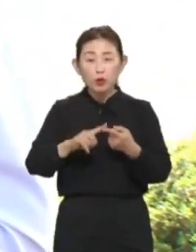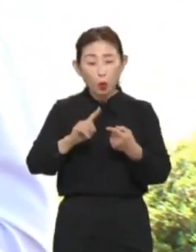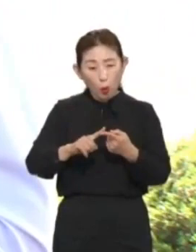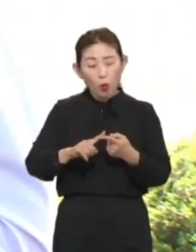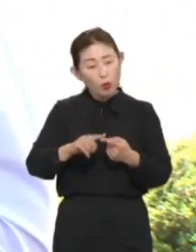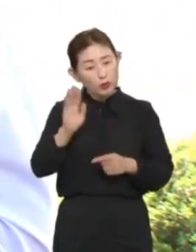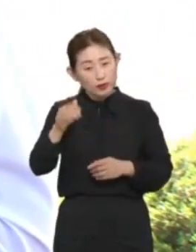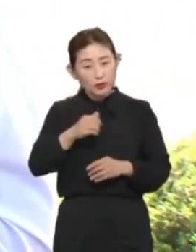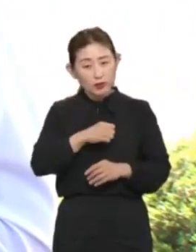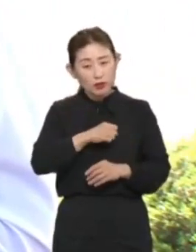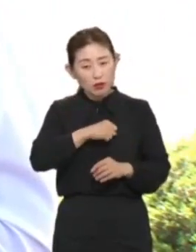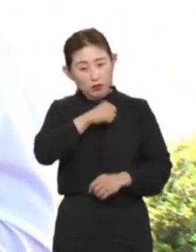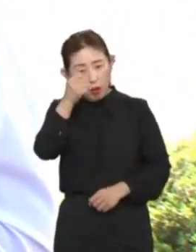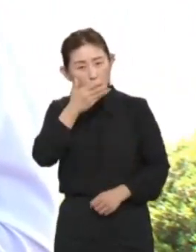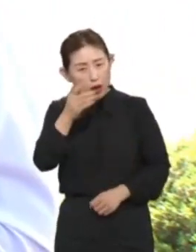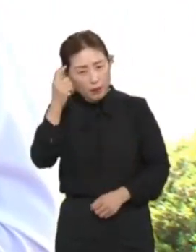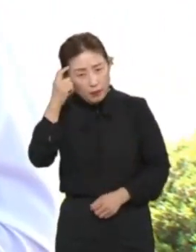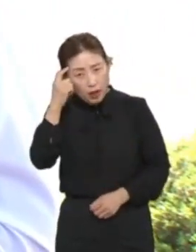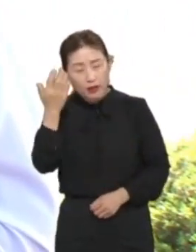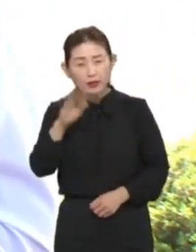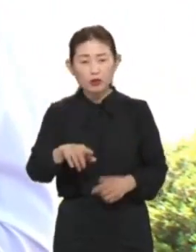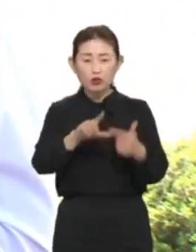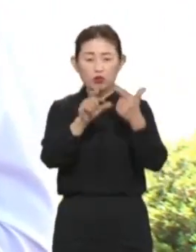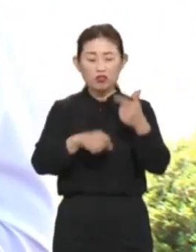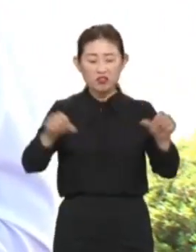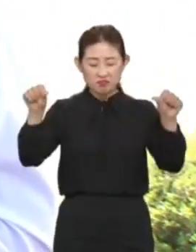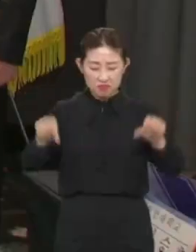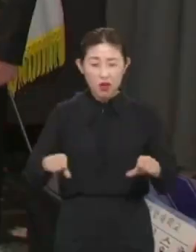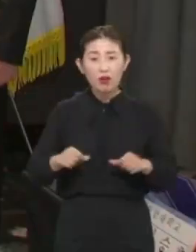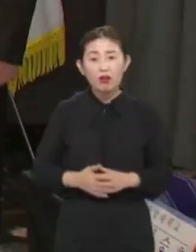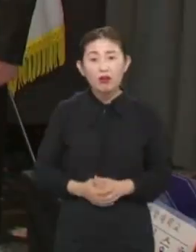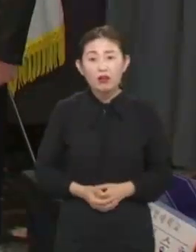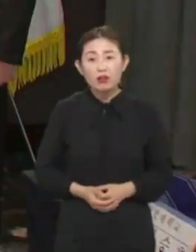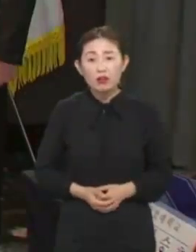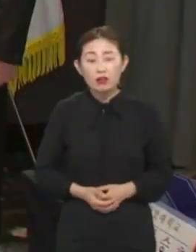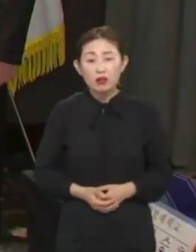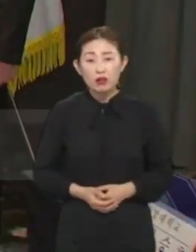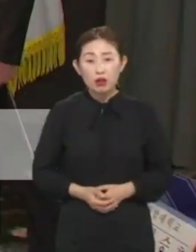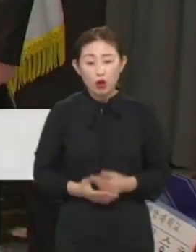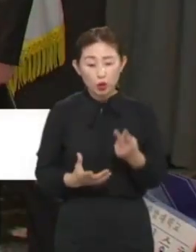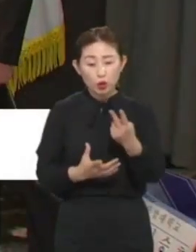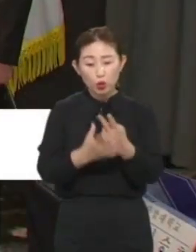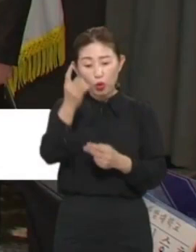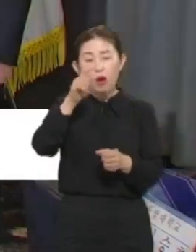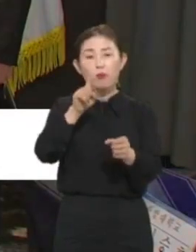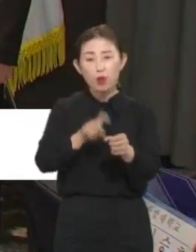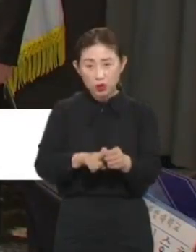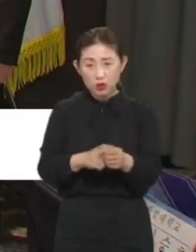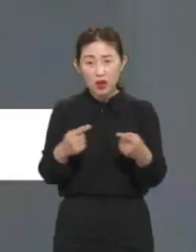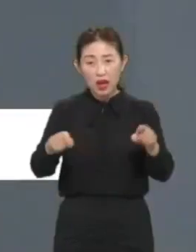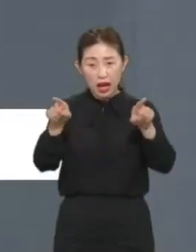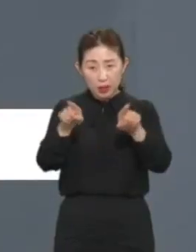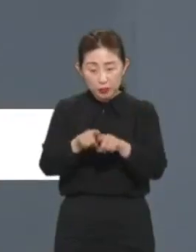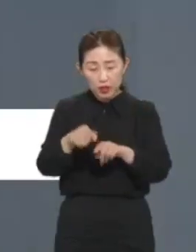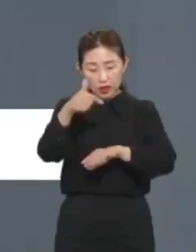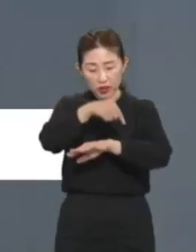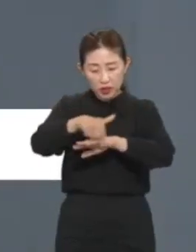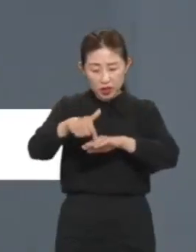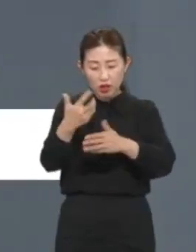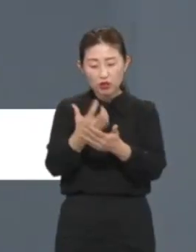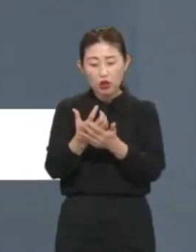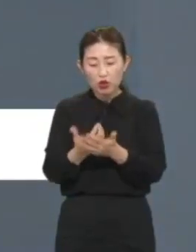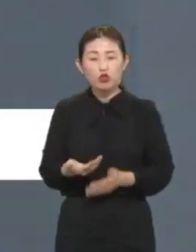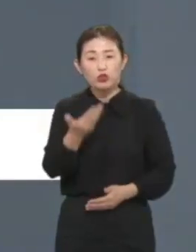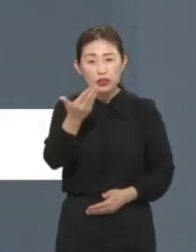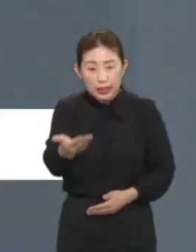선정에 긍정적인 기류가 흘렀지만 지난 6월 돌연 탈락했습니다. 두 대학은 통합을 전제로 공동혁신기획안을 제출해야